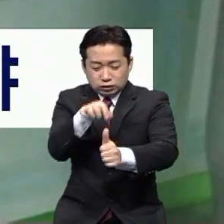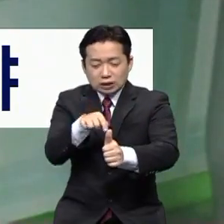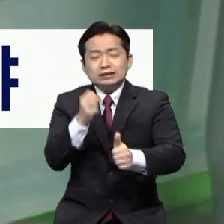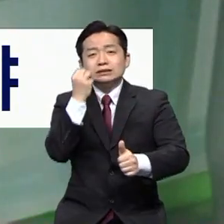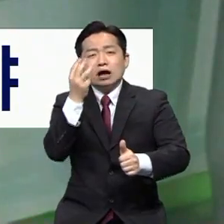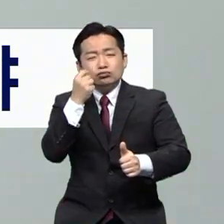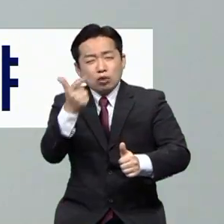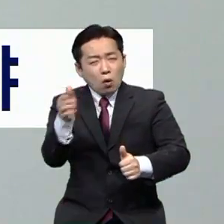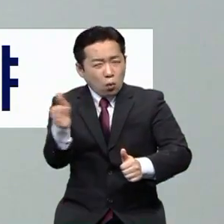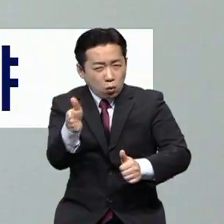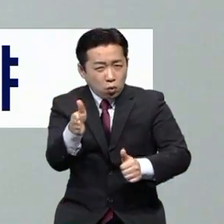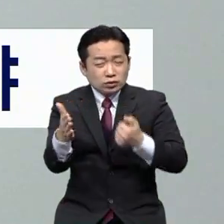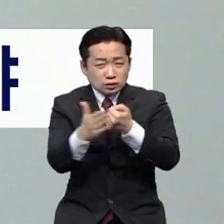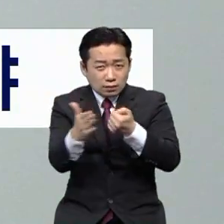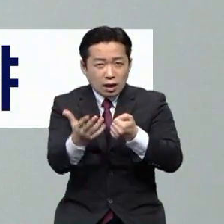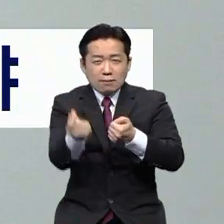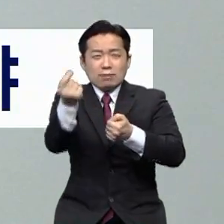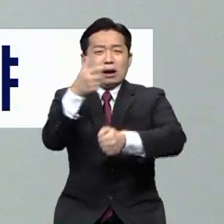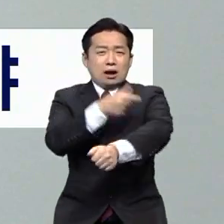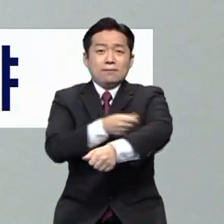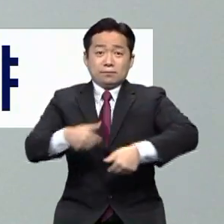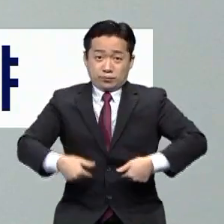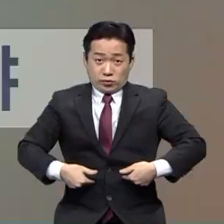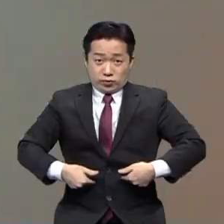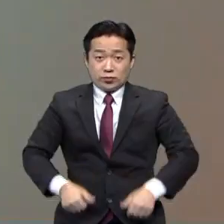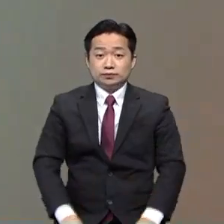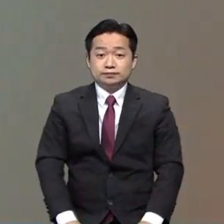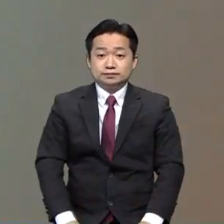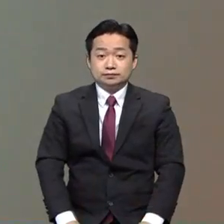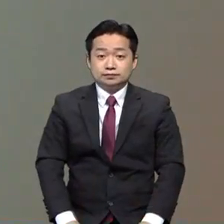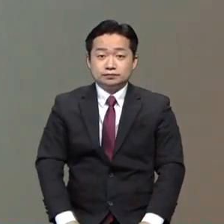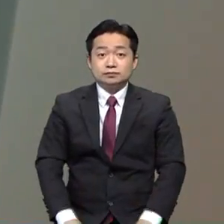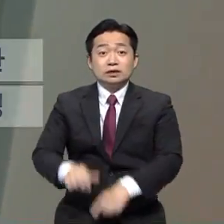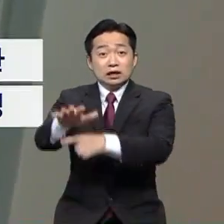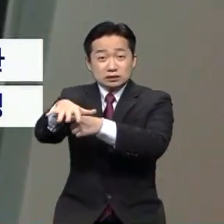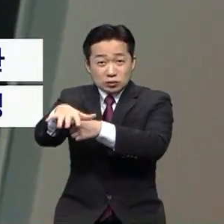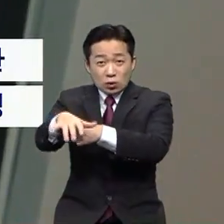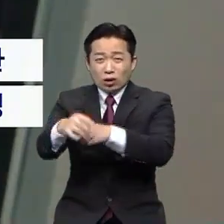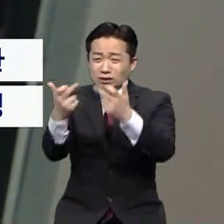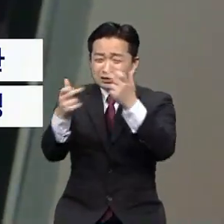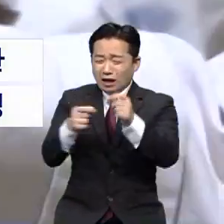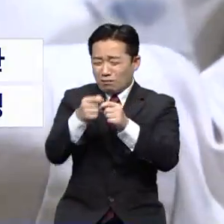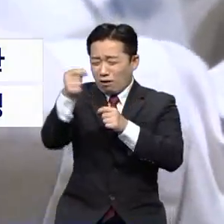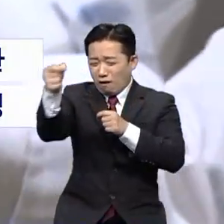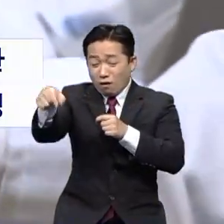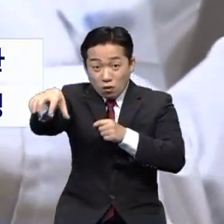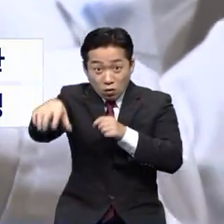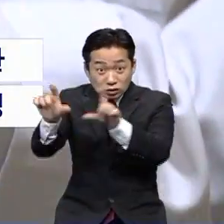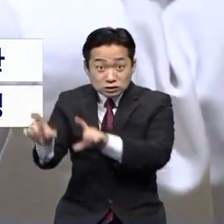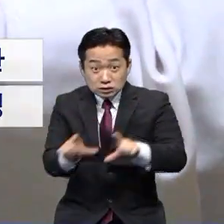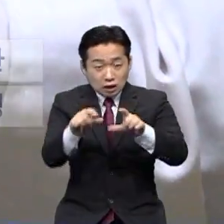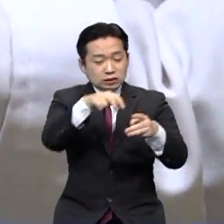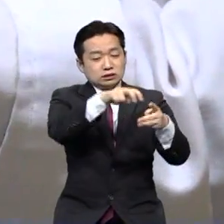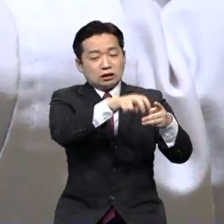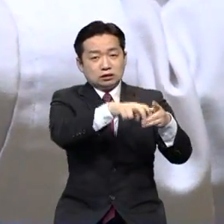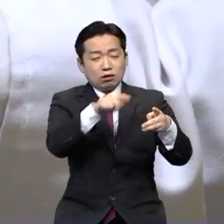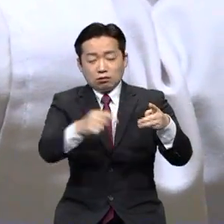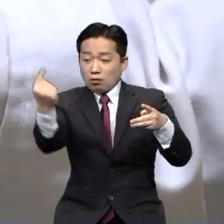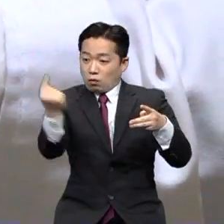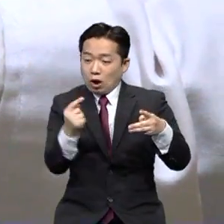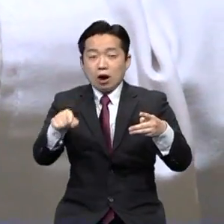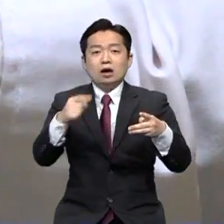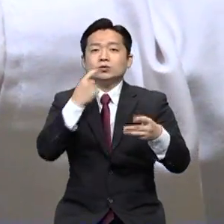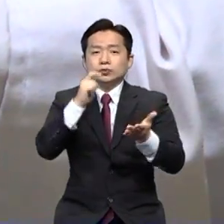접종 속도를 높여야 하는 이유입니다 또 농촌이나 도서 지역 거주자들이 접종 센터나 의료기관을 쉽게